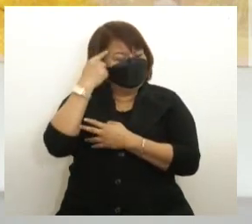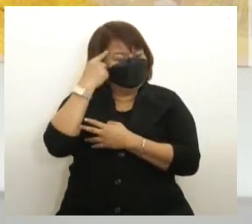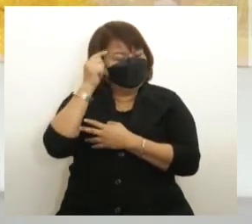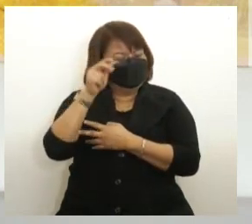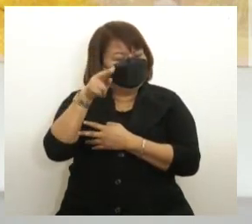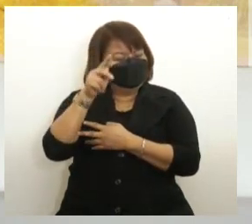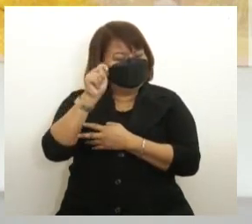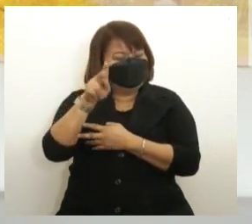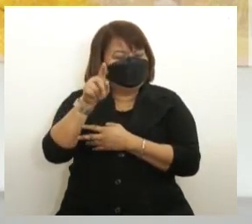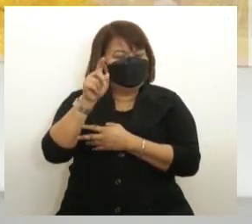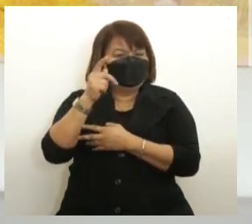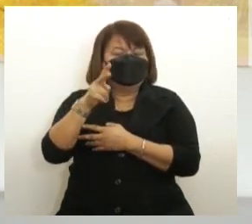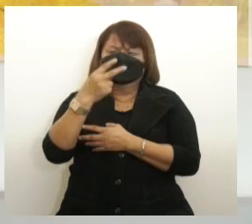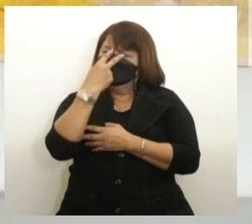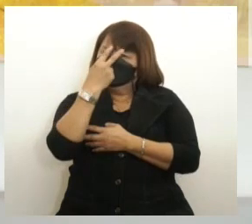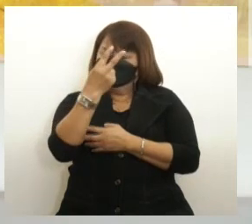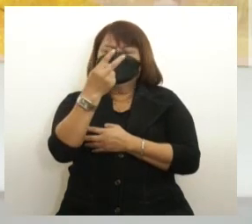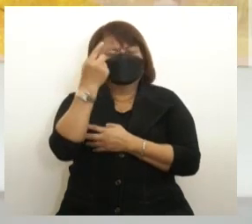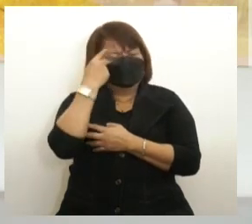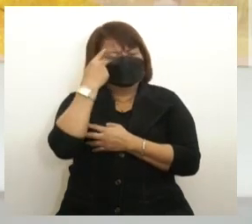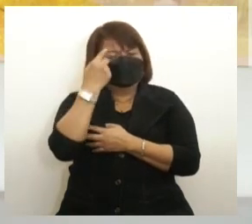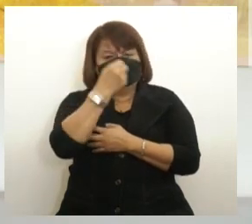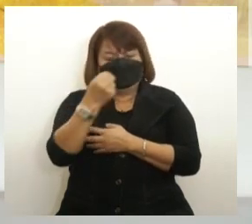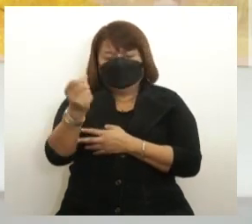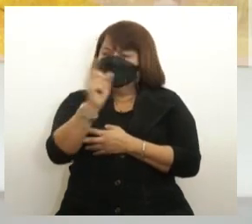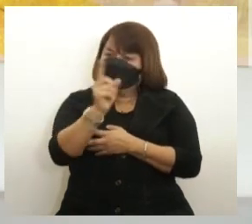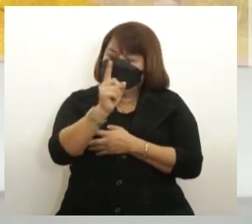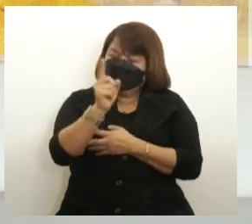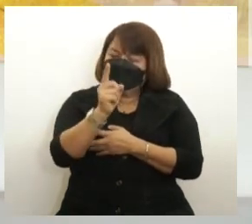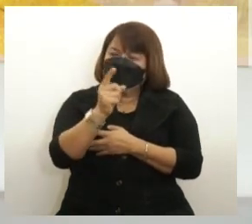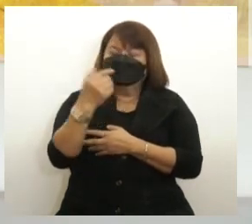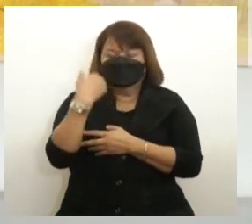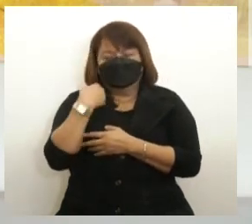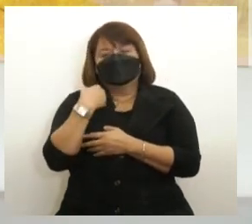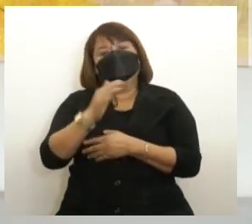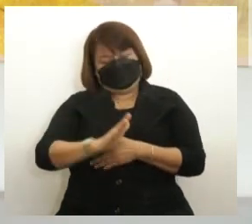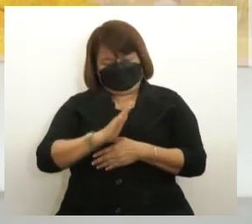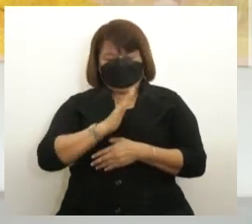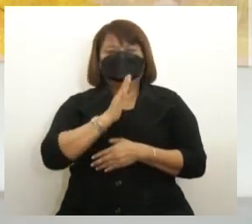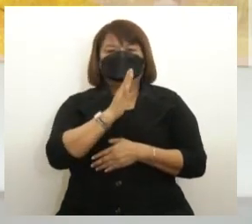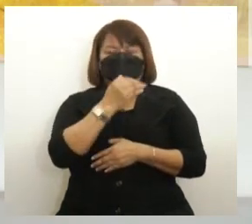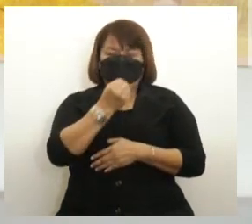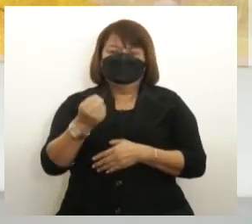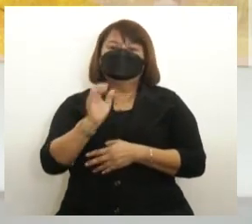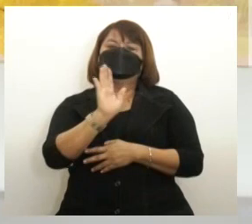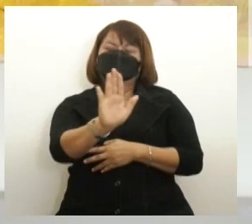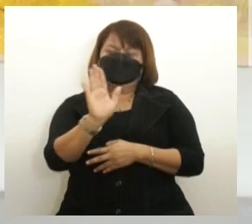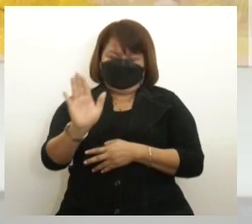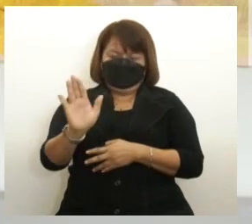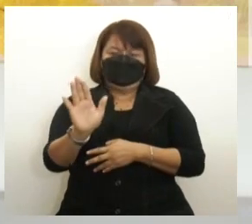มองหรือความคิดต่อสิ่งหนึ่งสิ่งใดที่มีความภาคภูมิใจในสิ่งนั้นถ้าเราม